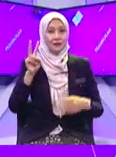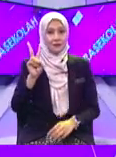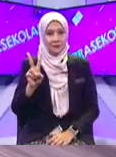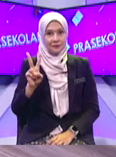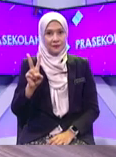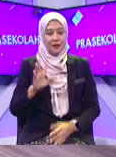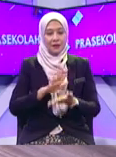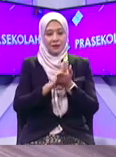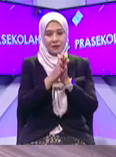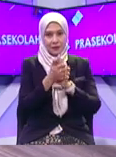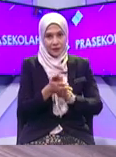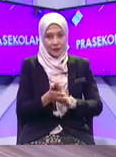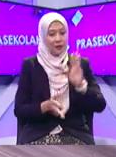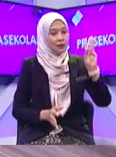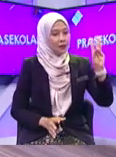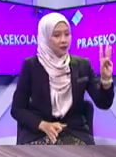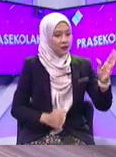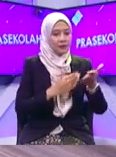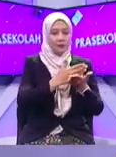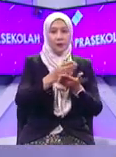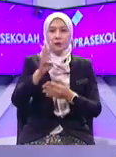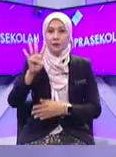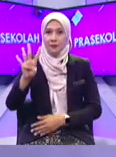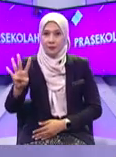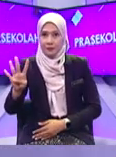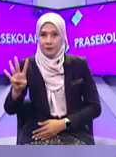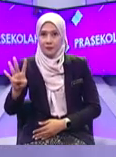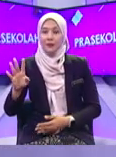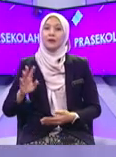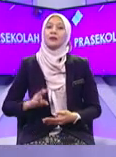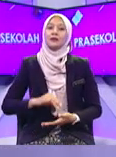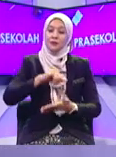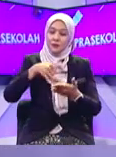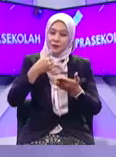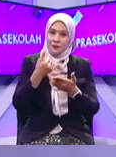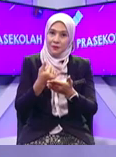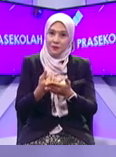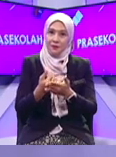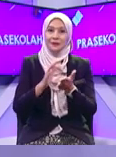6 tolak 4 bakinya ialah dua